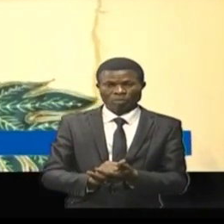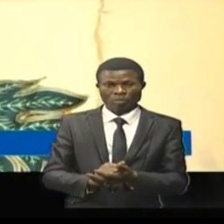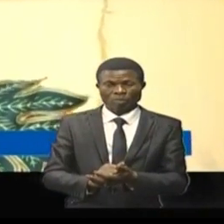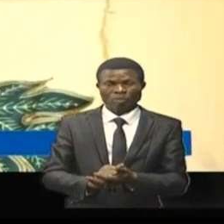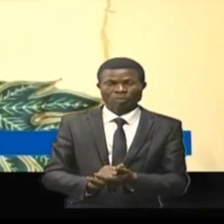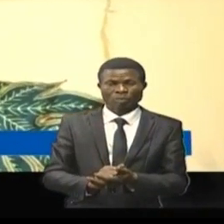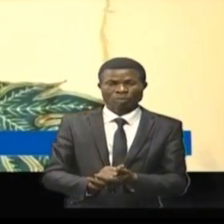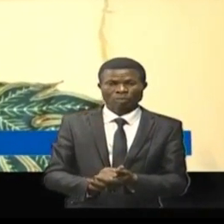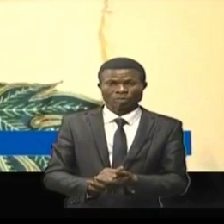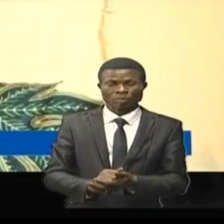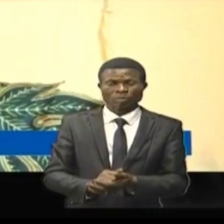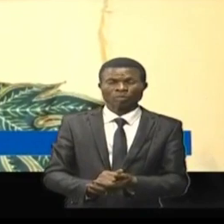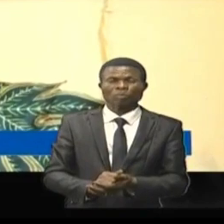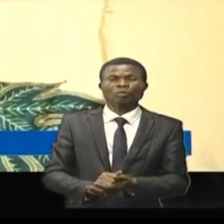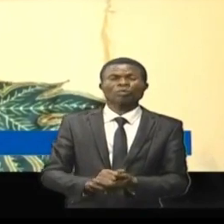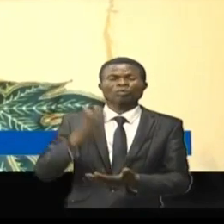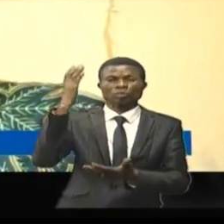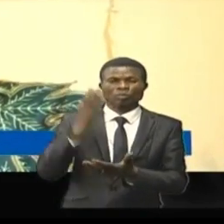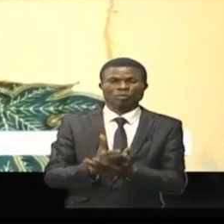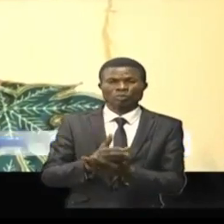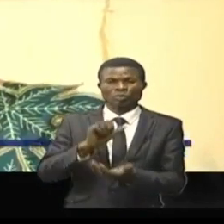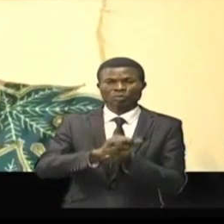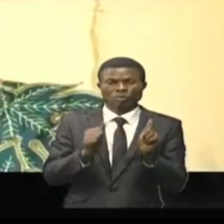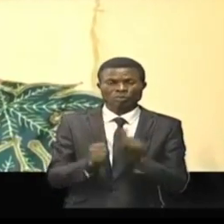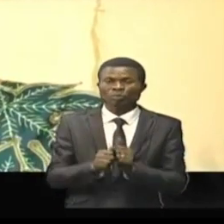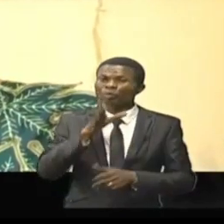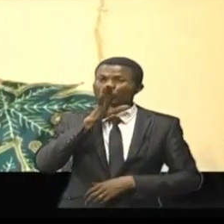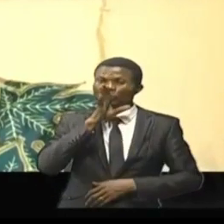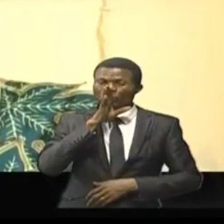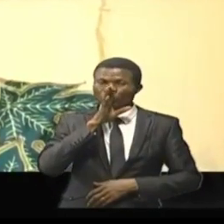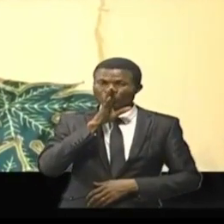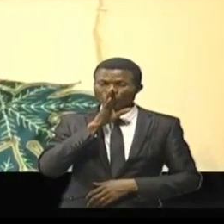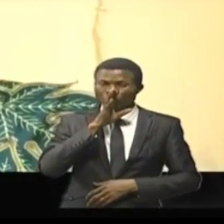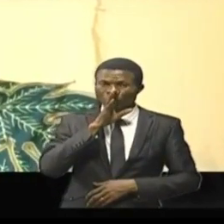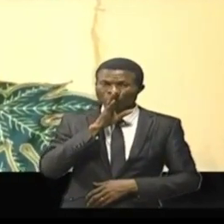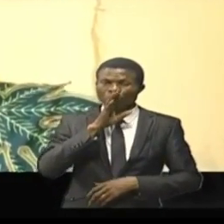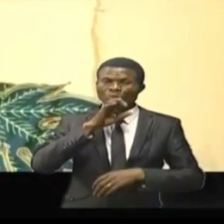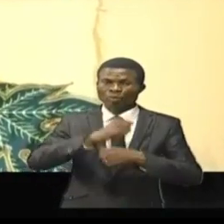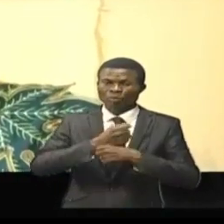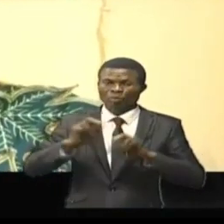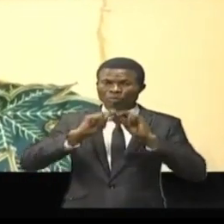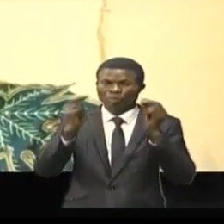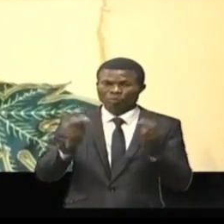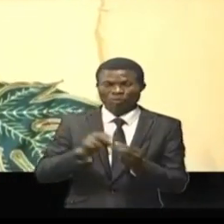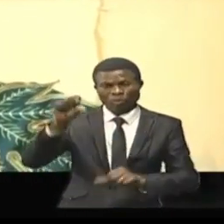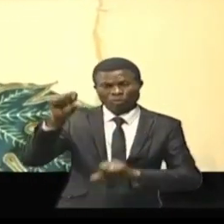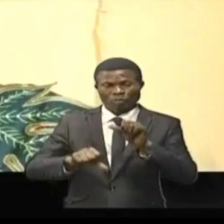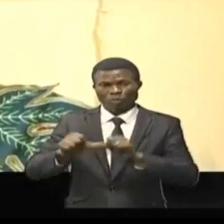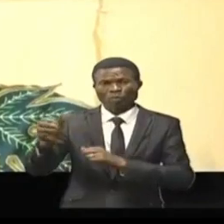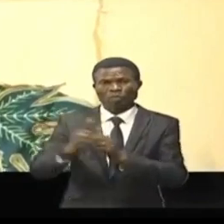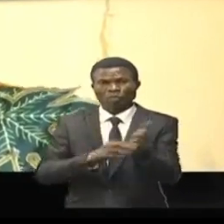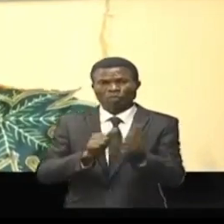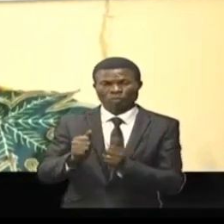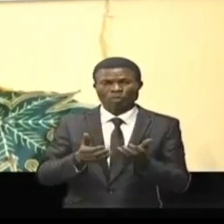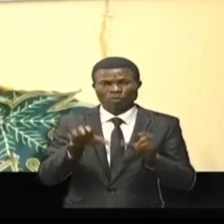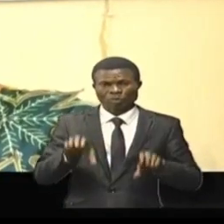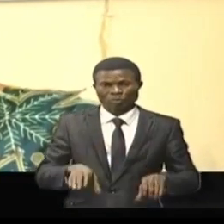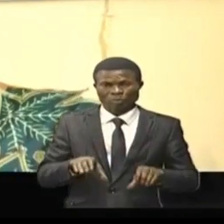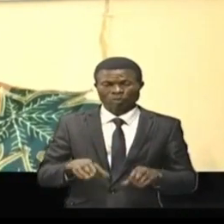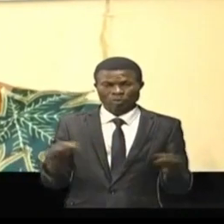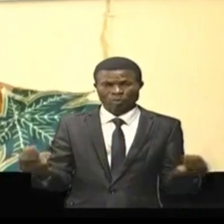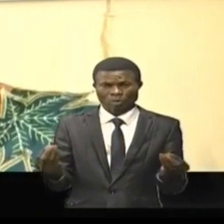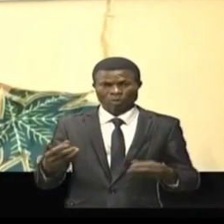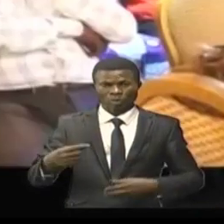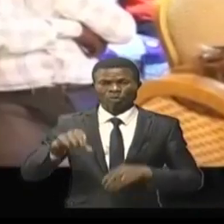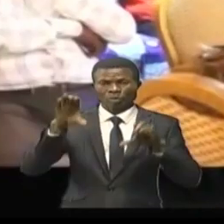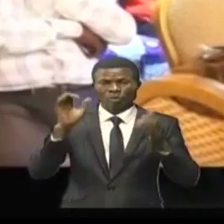propos mensongers et déstabilisateurs fomentés par les forces nuisibles en mutualisation, raison pour laquelle